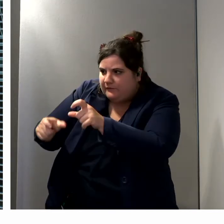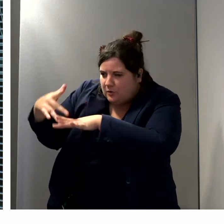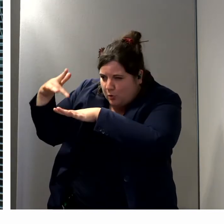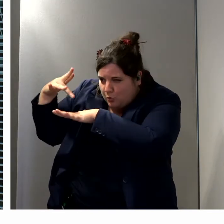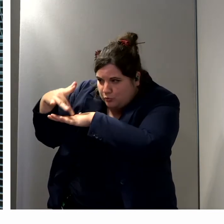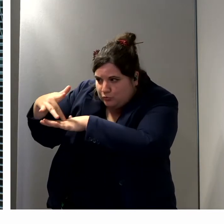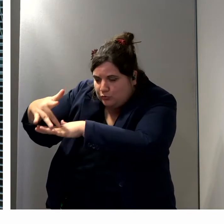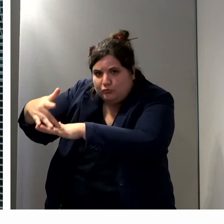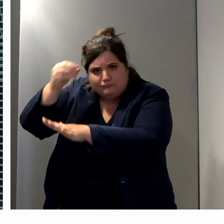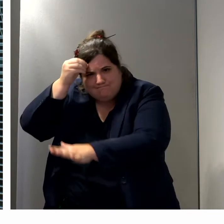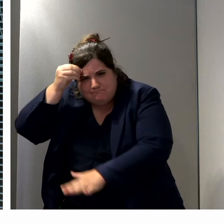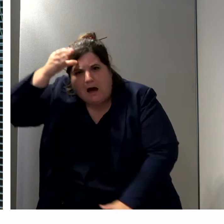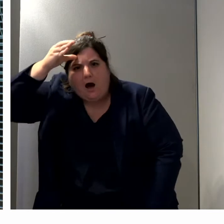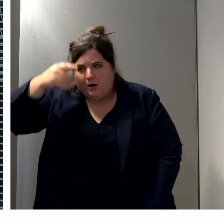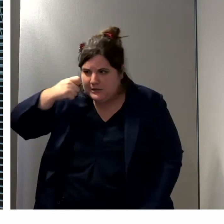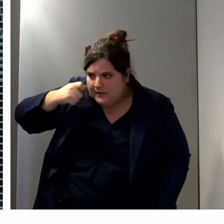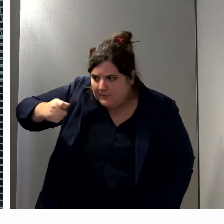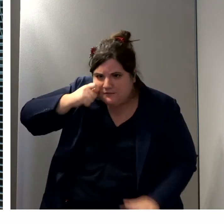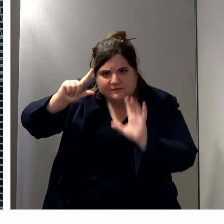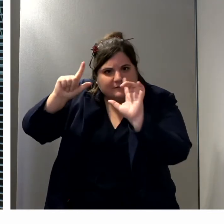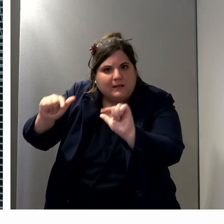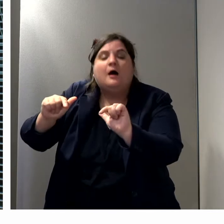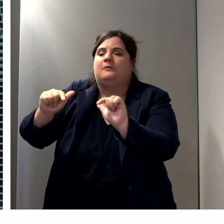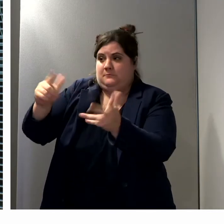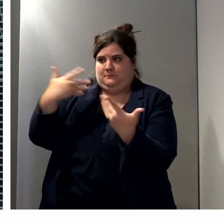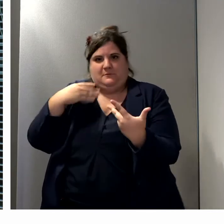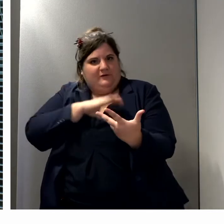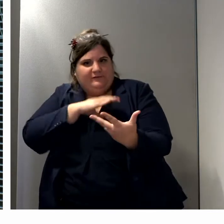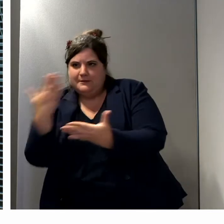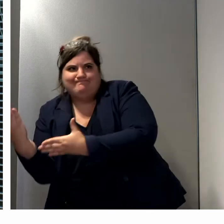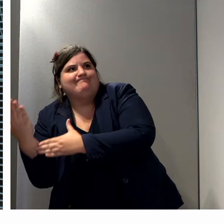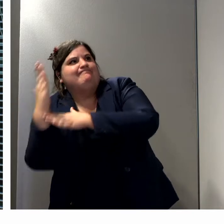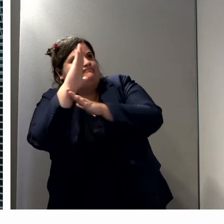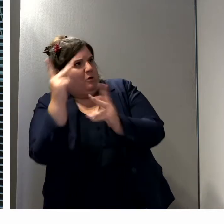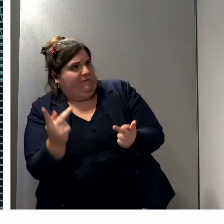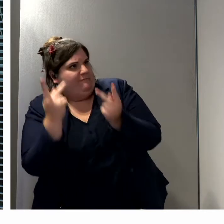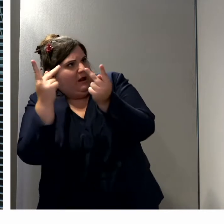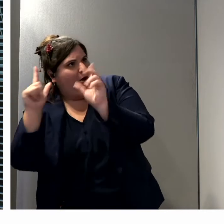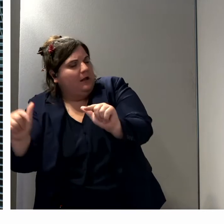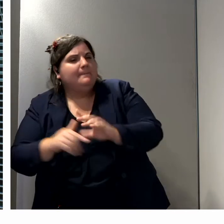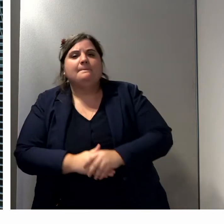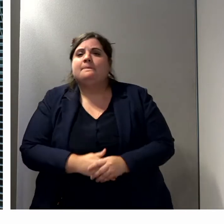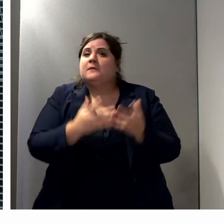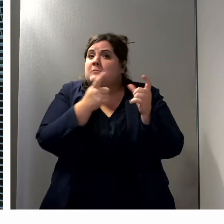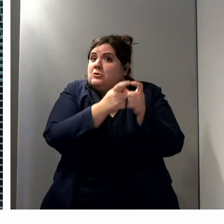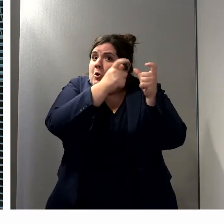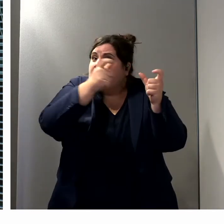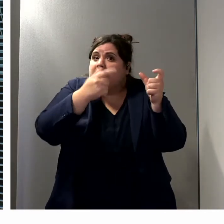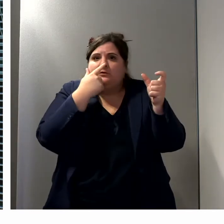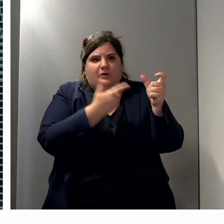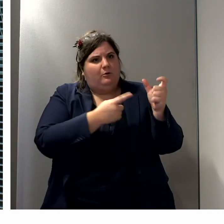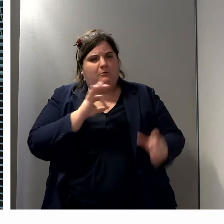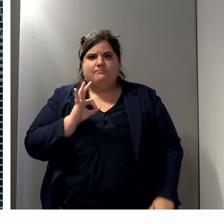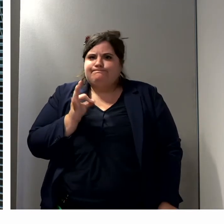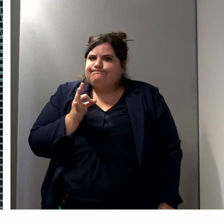expérientiels qui sont des richesses incroyables pour les industriels aujourd'hui, qui, dans le meilleur des cas, demandent à améliorer